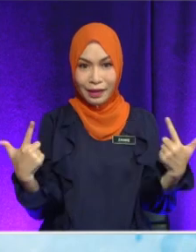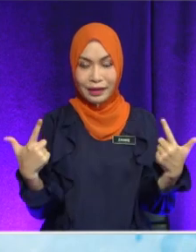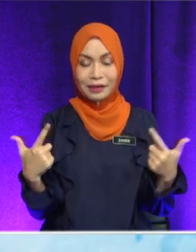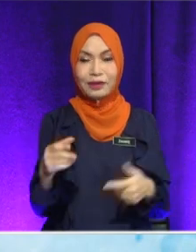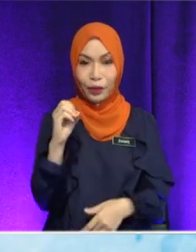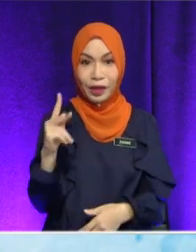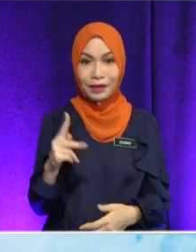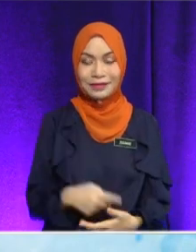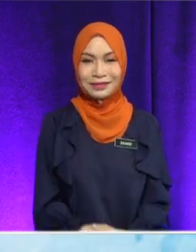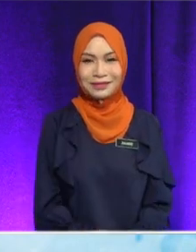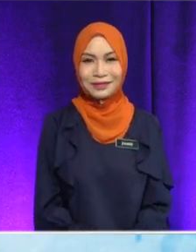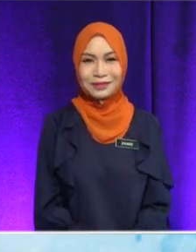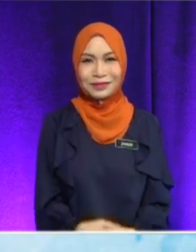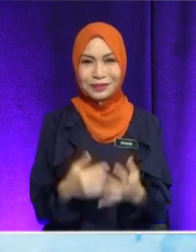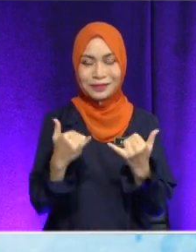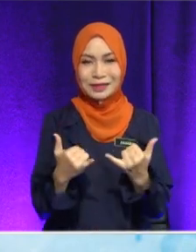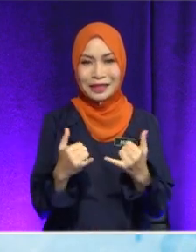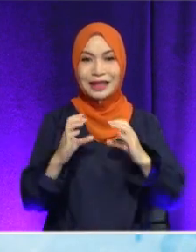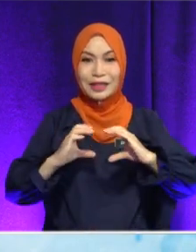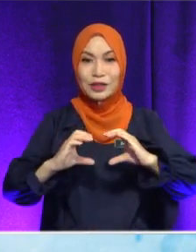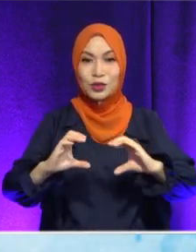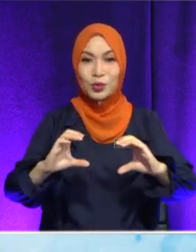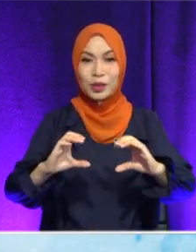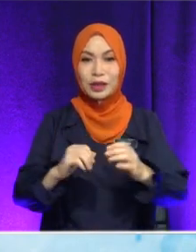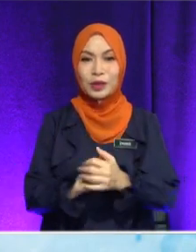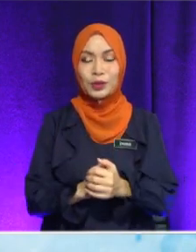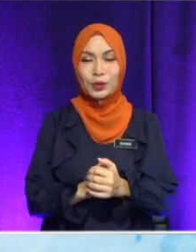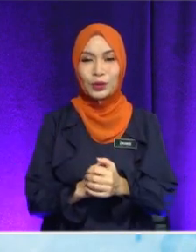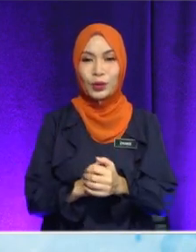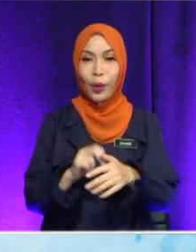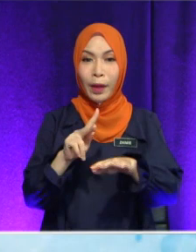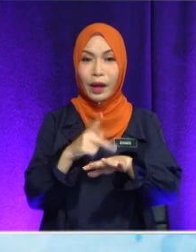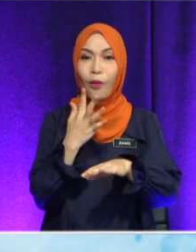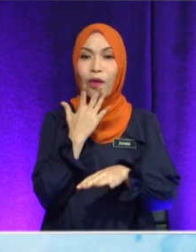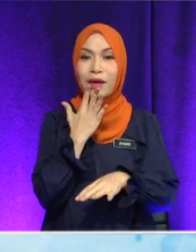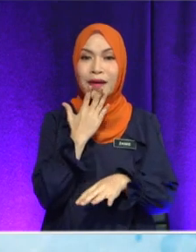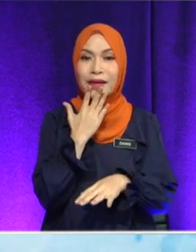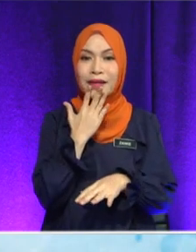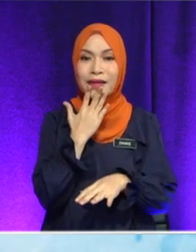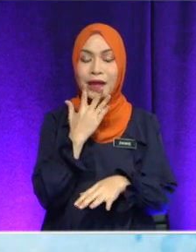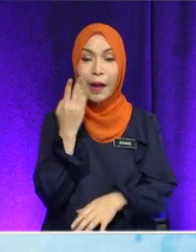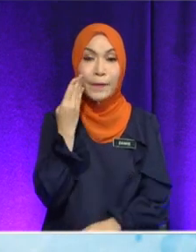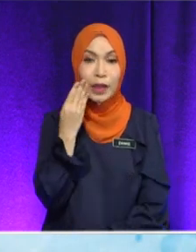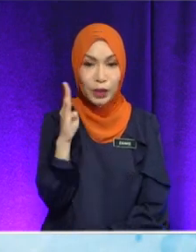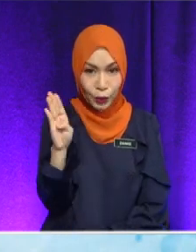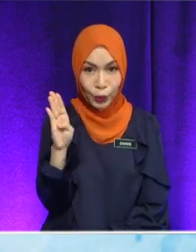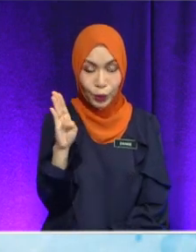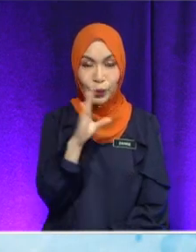untuk apply campuran warna biru dan juga warna